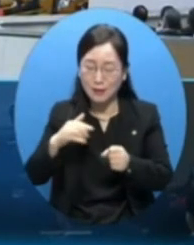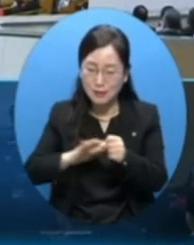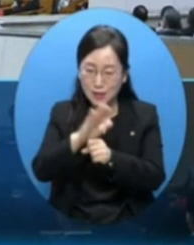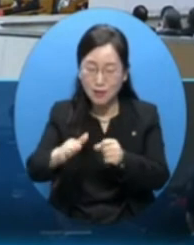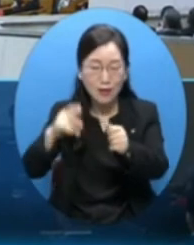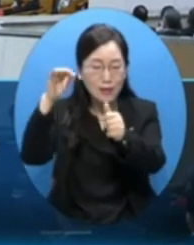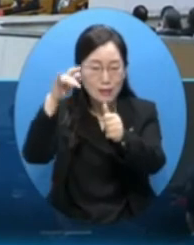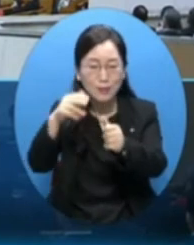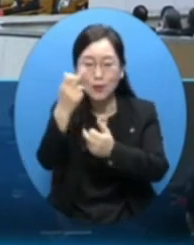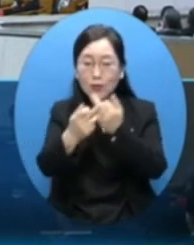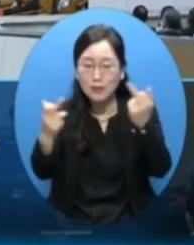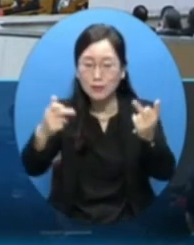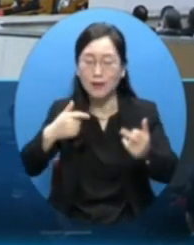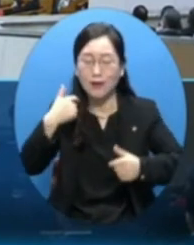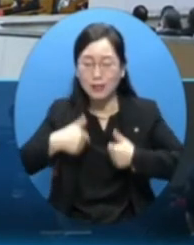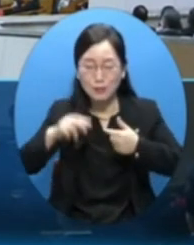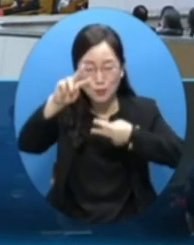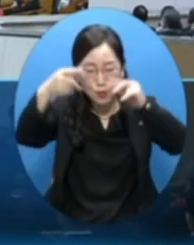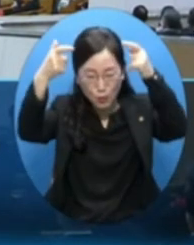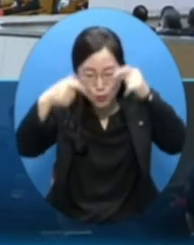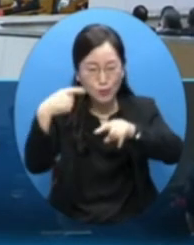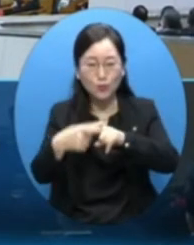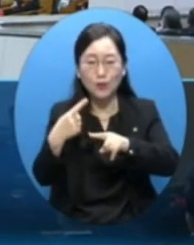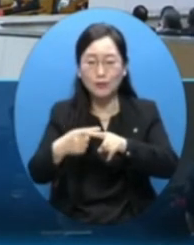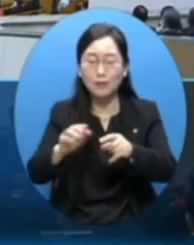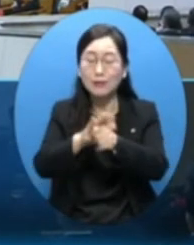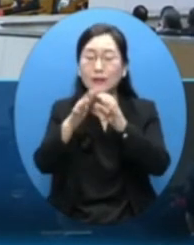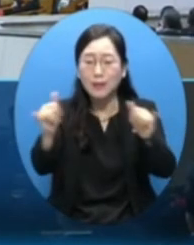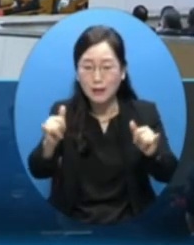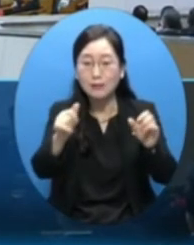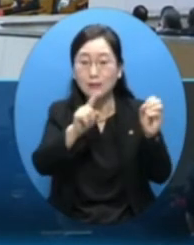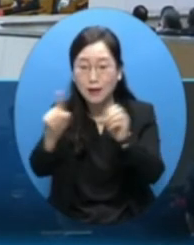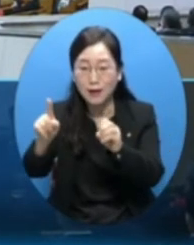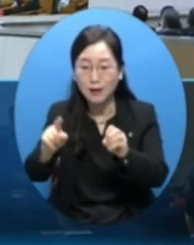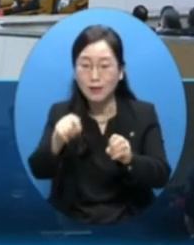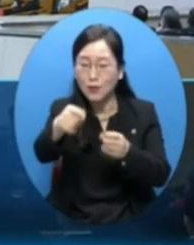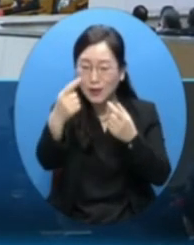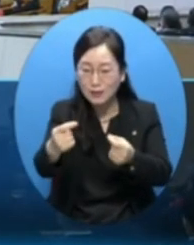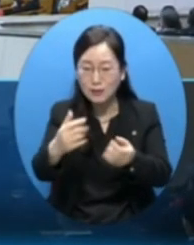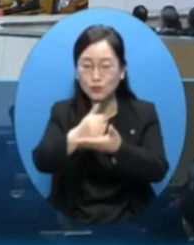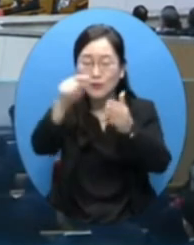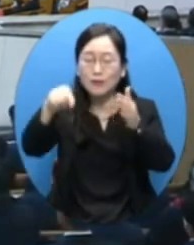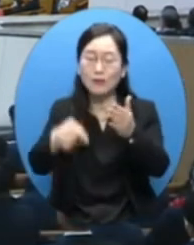사모하는 형제들, 나의 기쁨이며 면류가 아닌 사랑하는 자들아 이와같이 주 안에 서라.